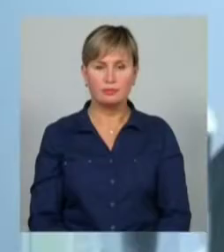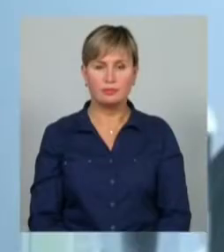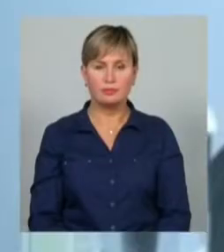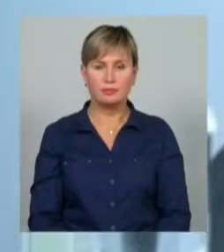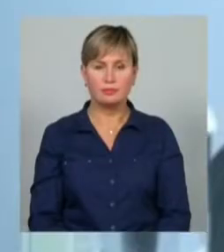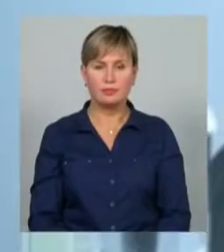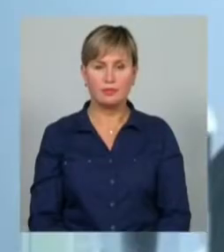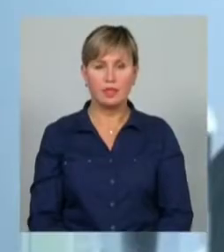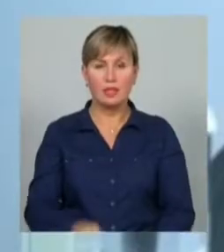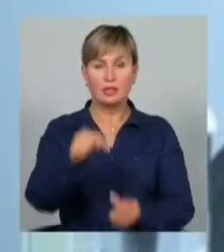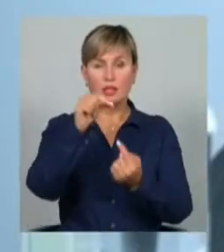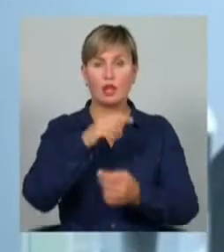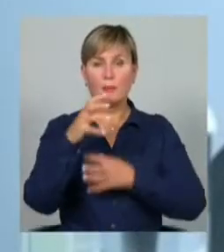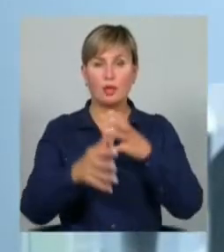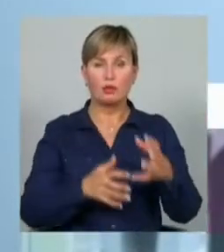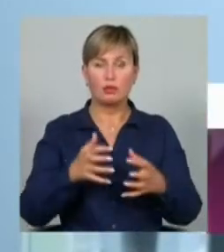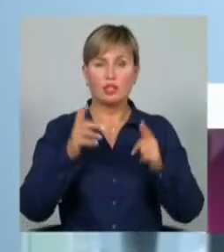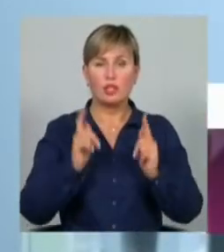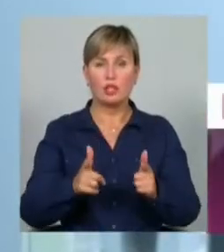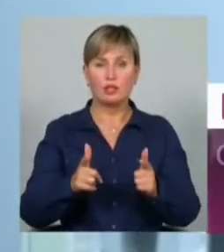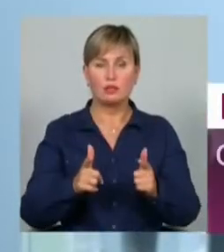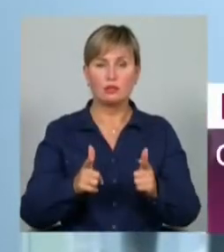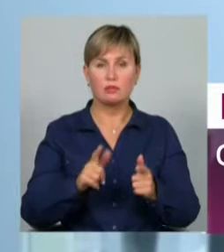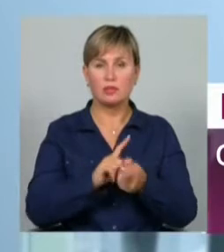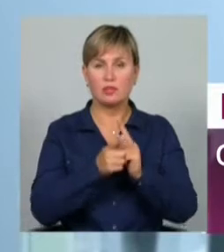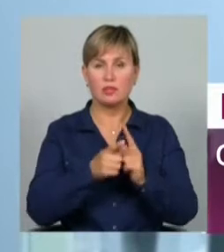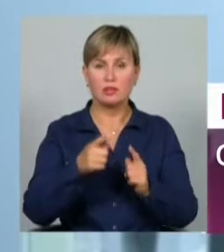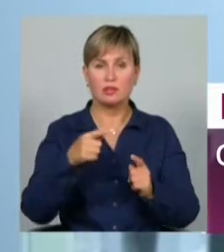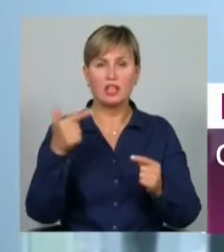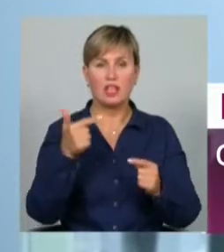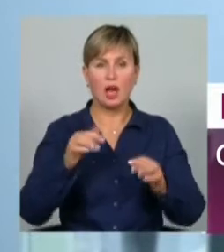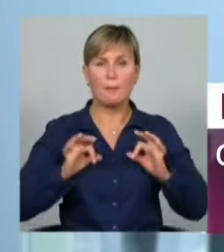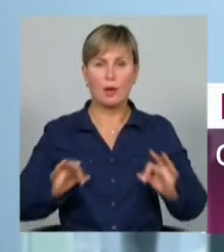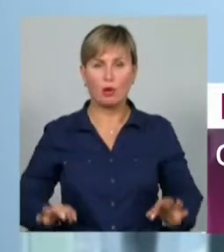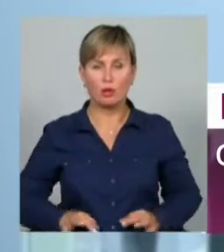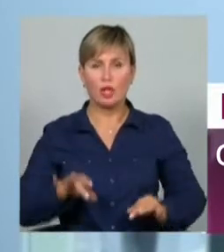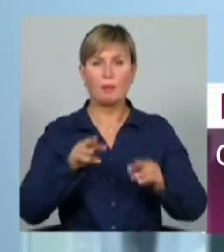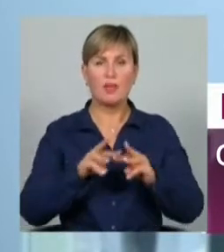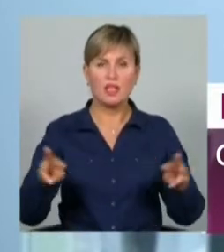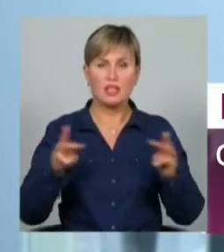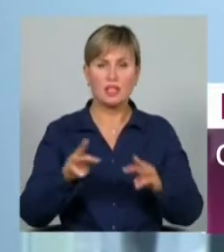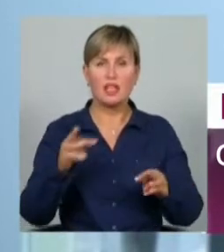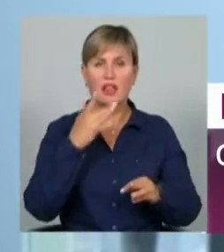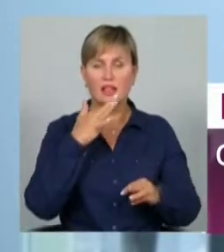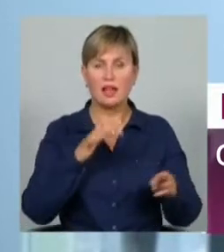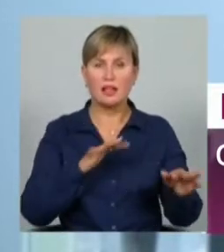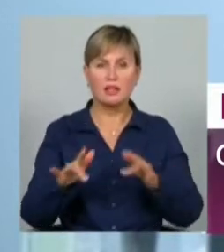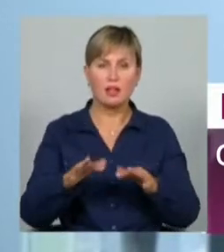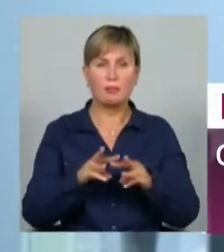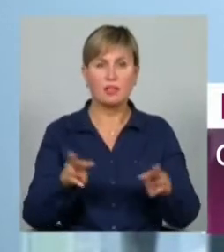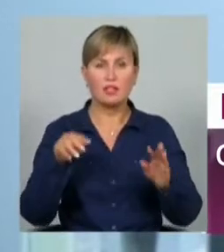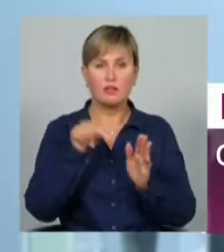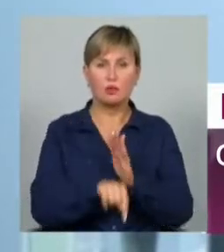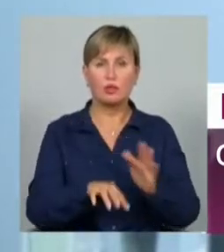соответствии с международным соглашением при координации генеральной прокуратуры и министерства иностранных дел министерство